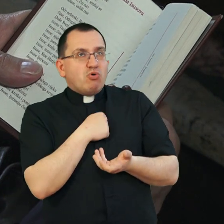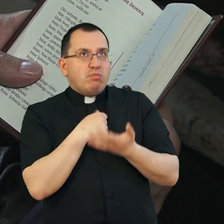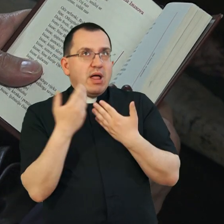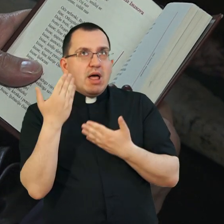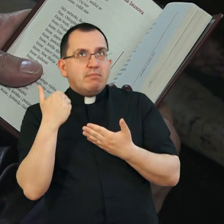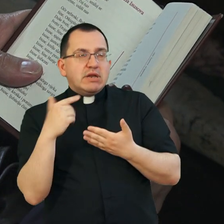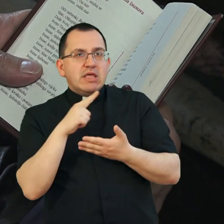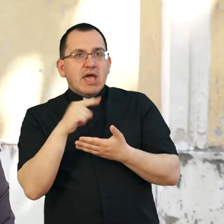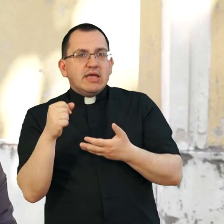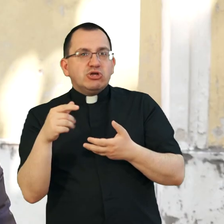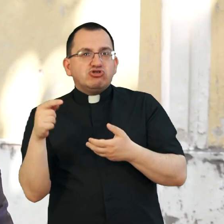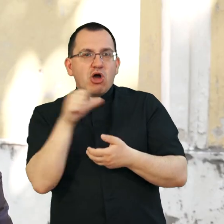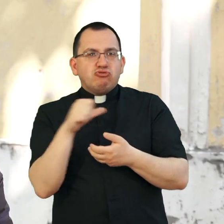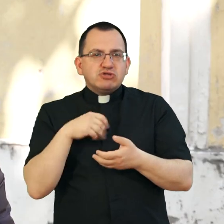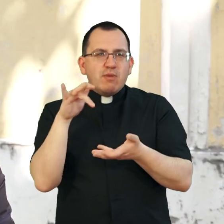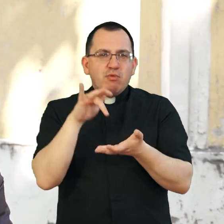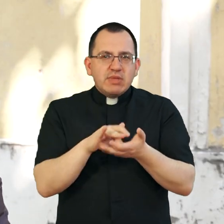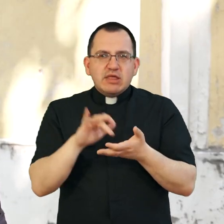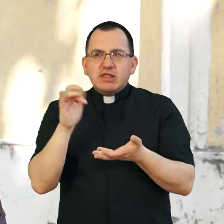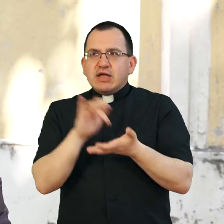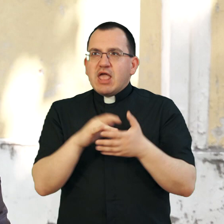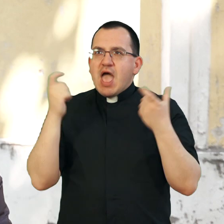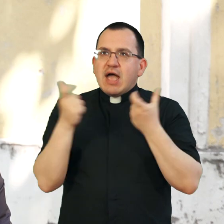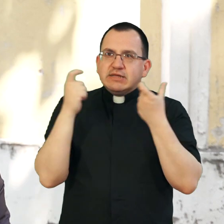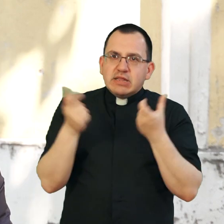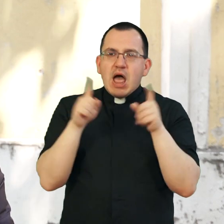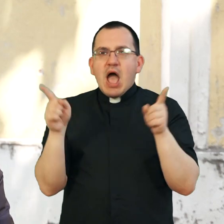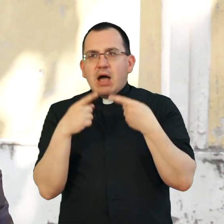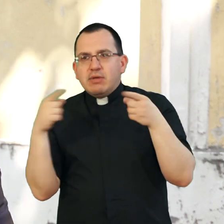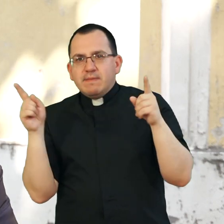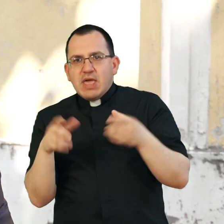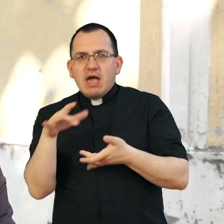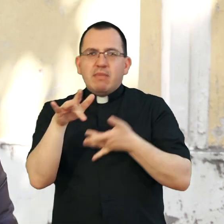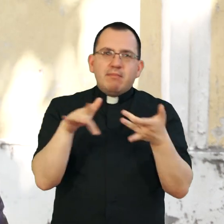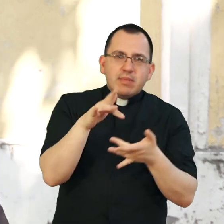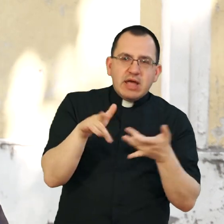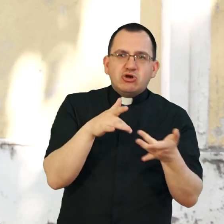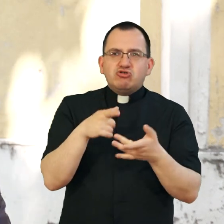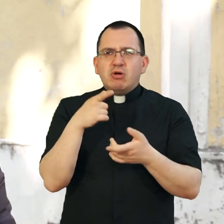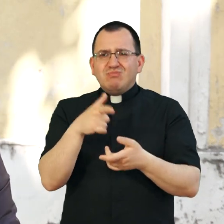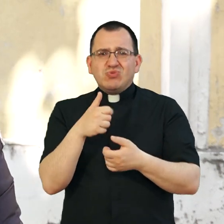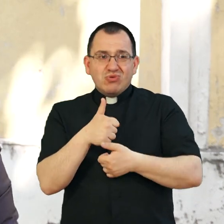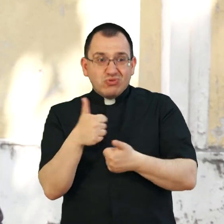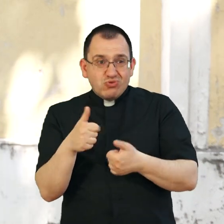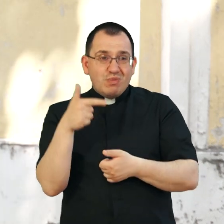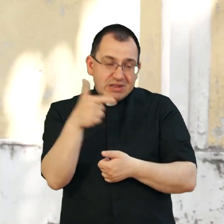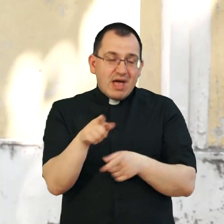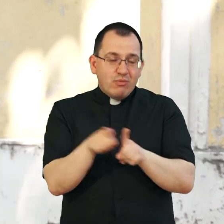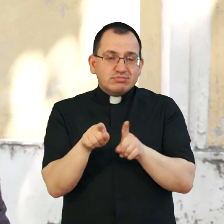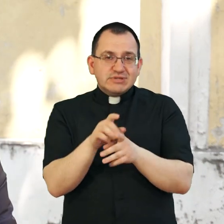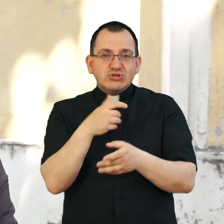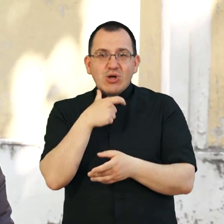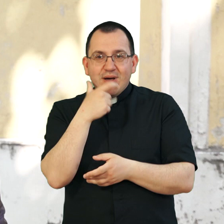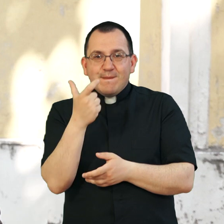na mjesta gdje se slavi, gdje se pjeva, gdje se pleše, gdje je sve animirano. I to je super i tamo je Bog i Bog djeluje na